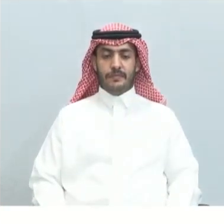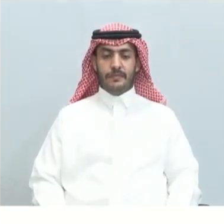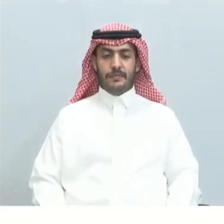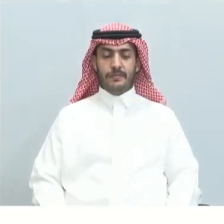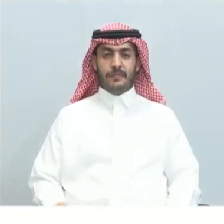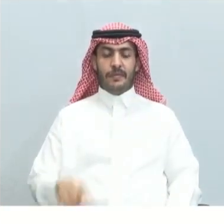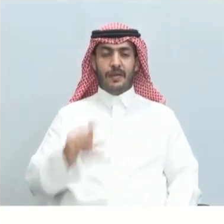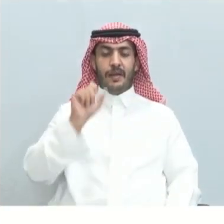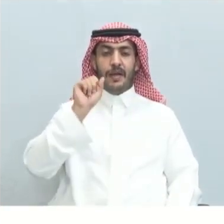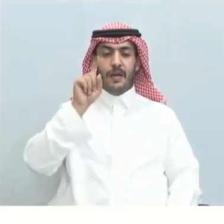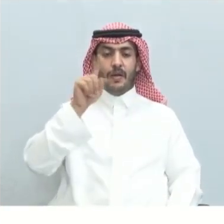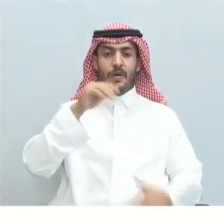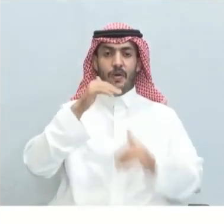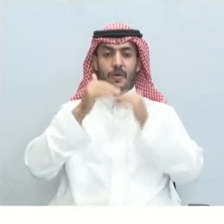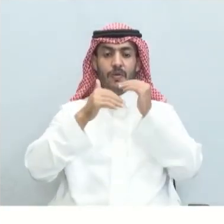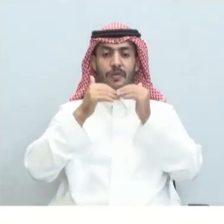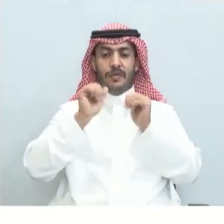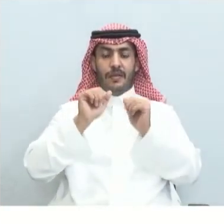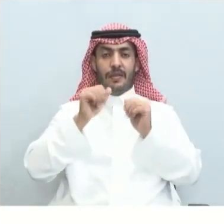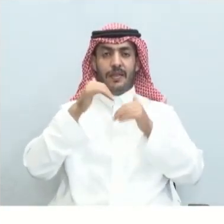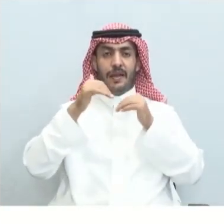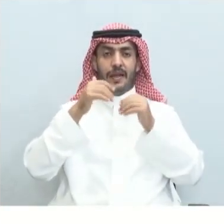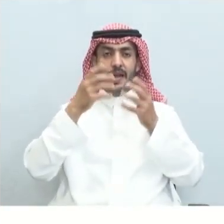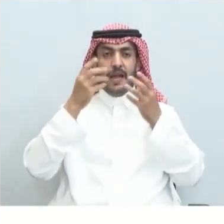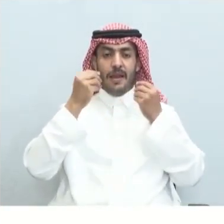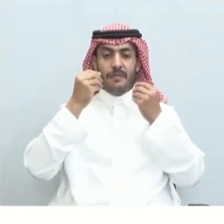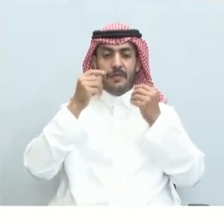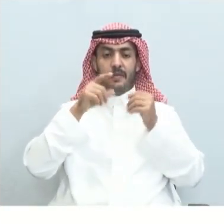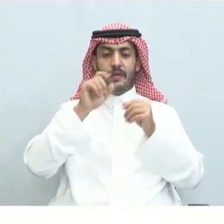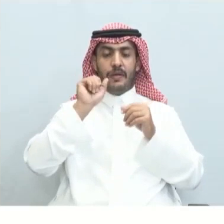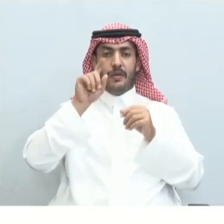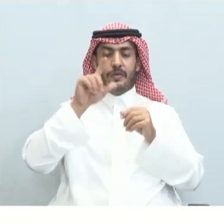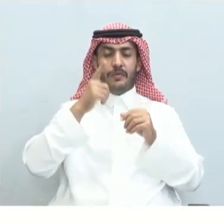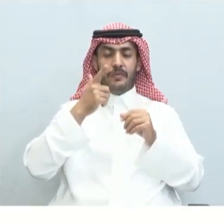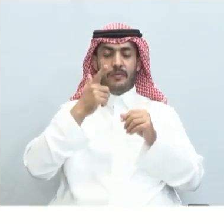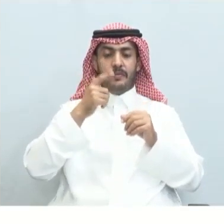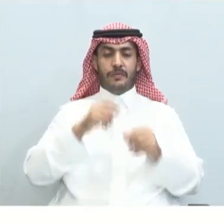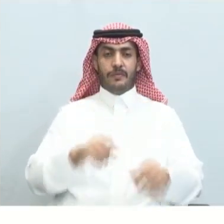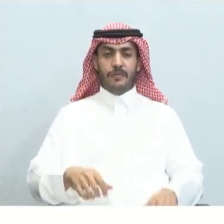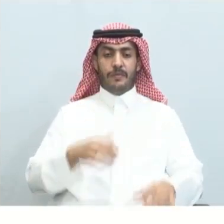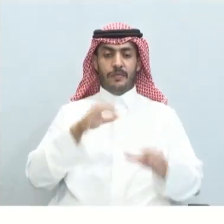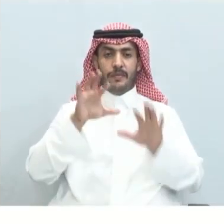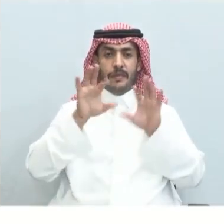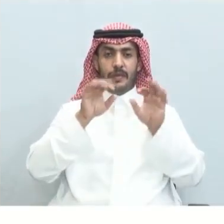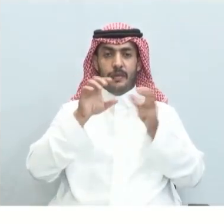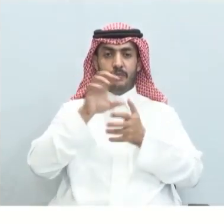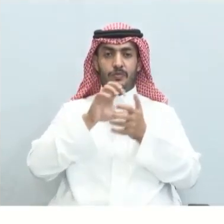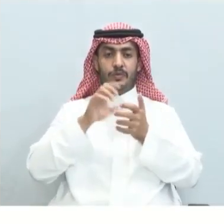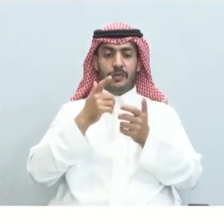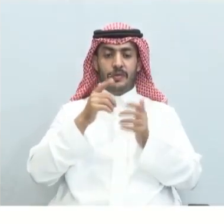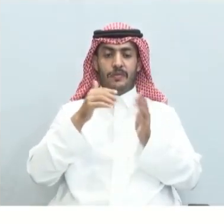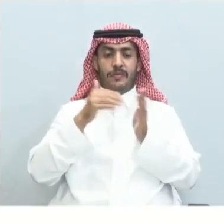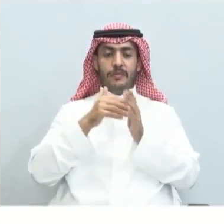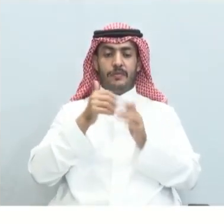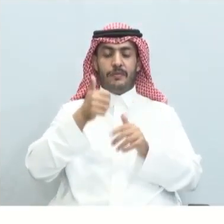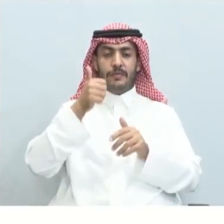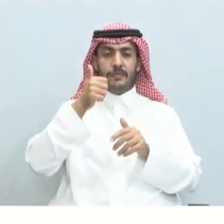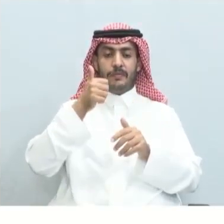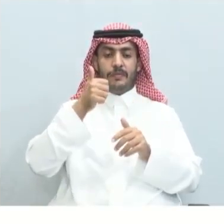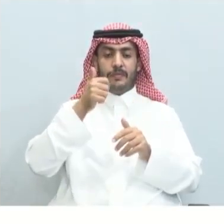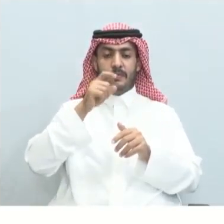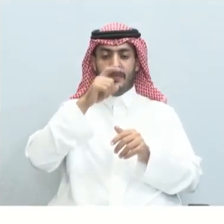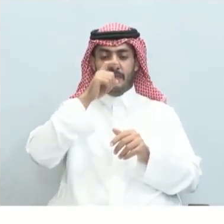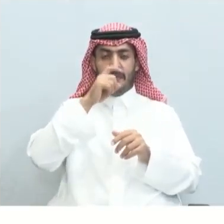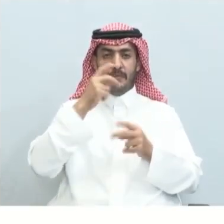اذا اول خطوه من خطوات الطريقه العلميه هي ماذا تحديد المشكله من خلال